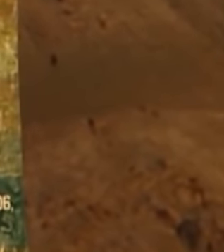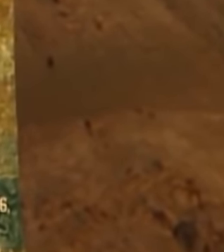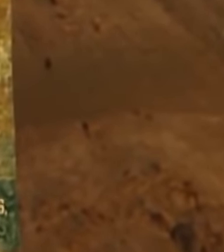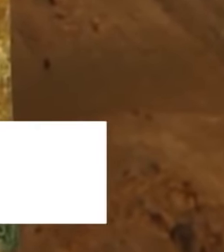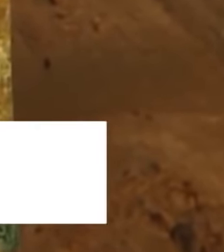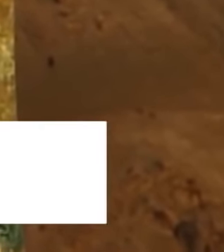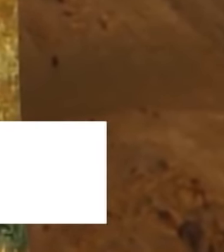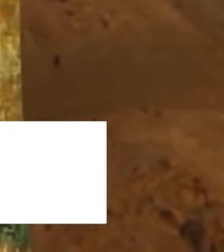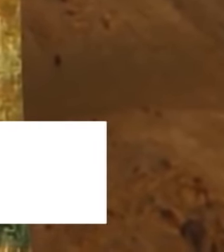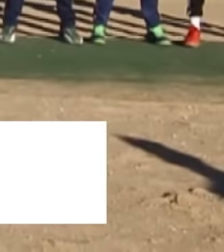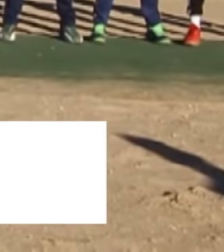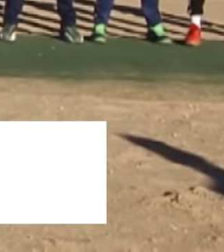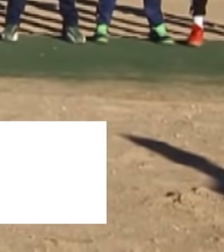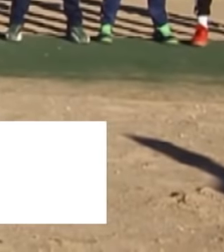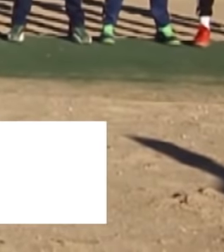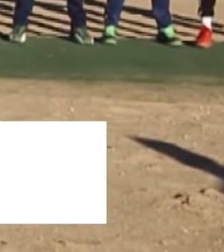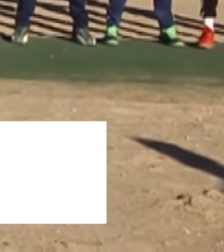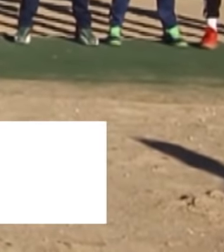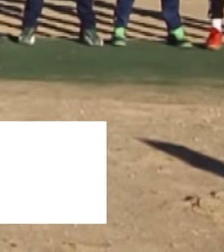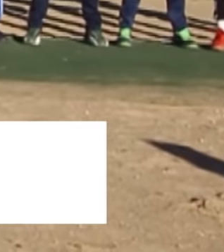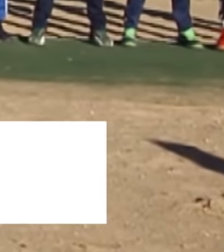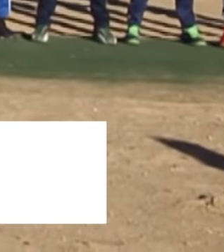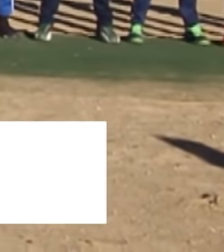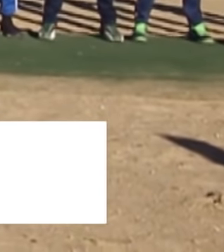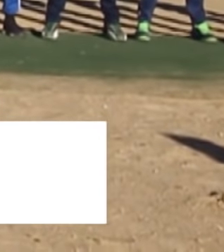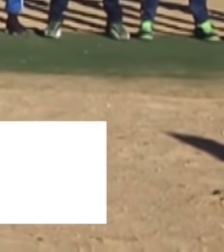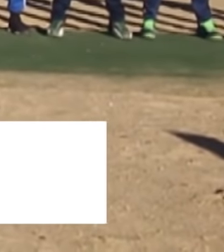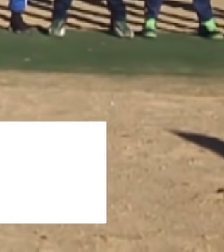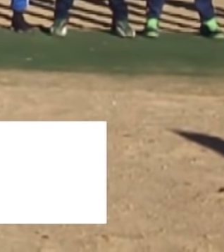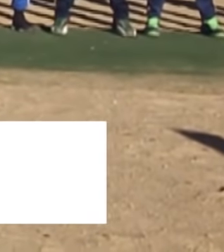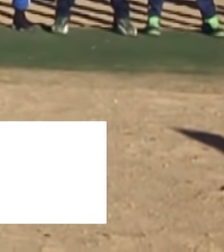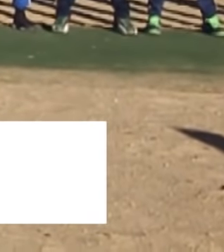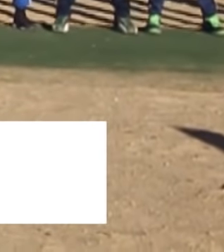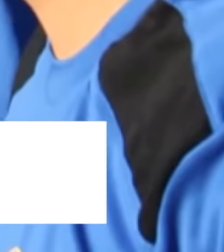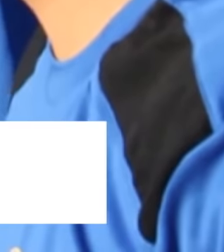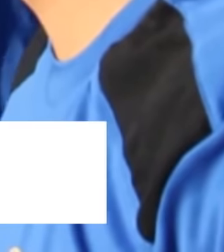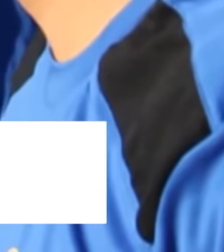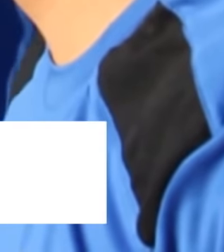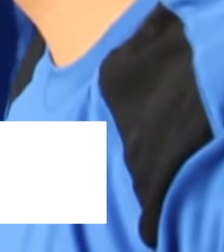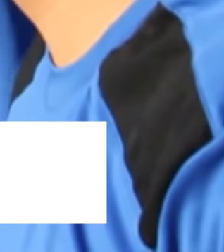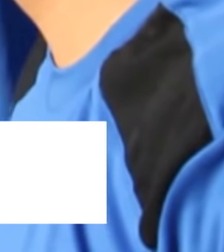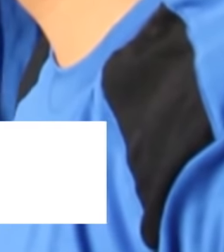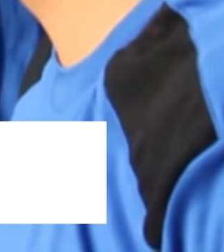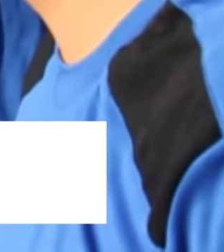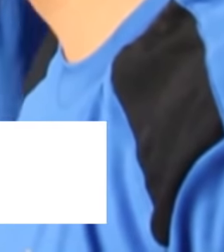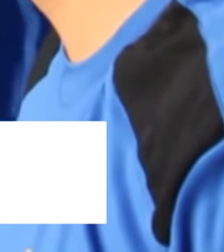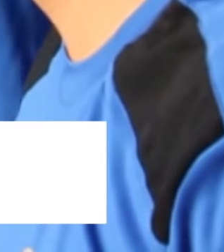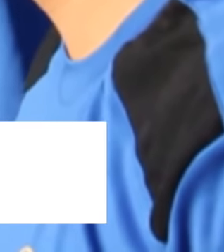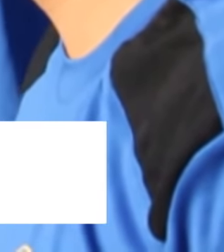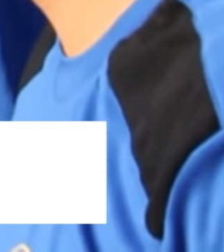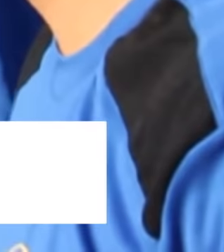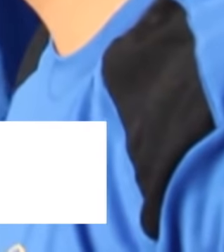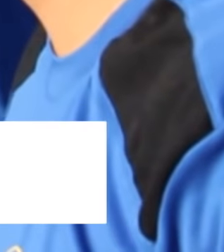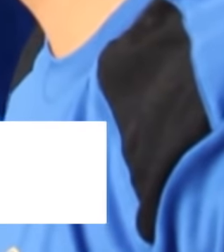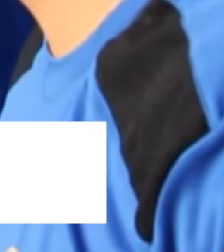Баян Онгор аймгийн крикетийн холбоо нь үйл ажиллагаагаа явуулж ирснээс хойш хүүхдүүдийн болон охтын шигшээ багийг бэлтгэн хүүхдийн спортын 6 дугаар их наадамд